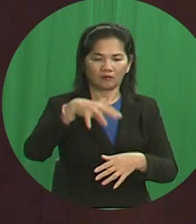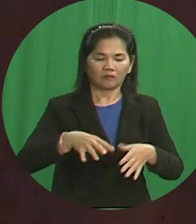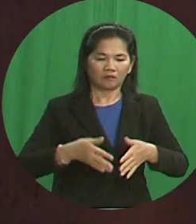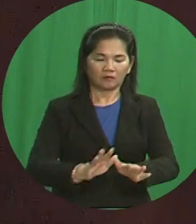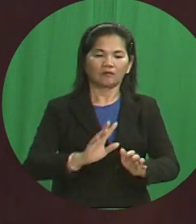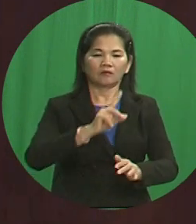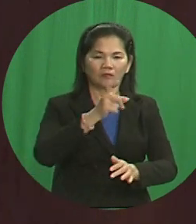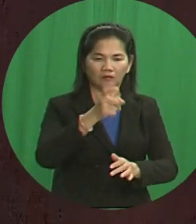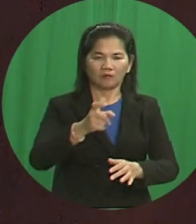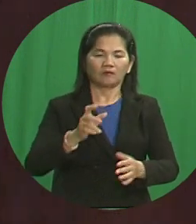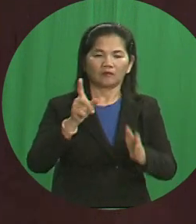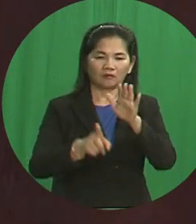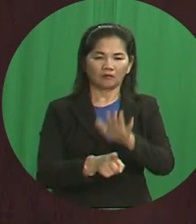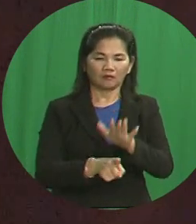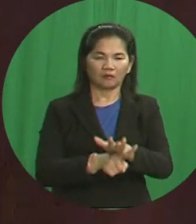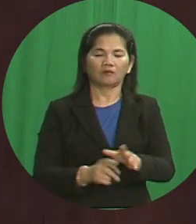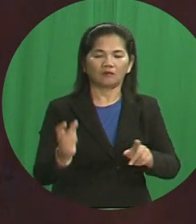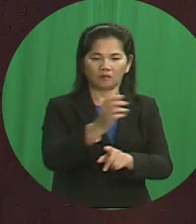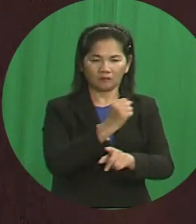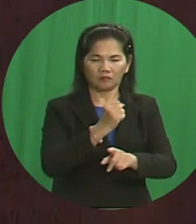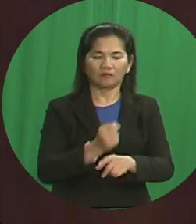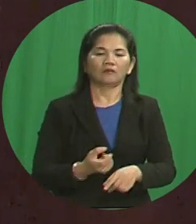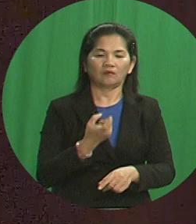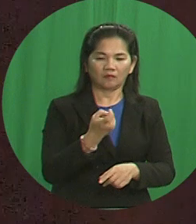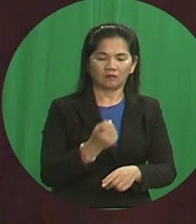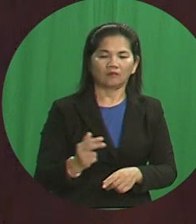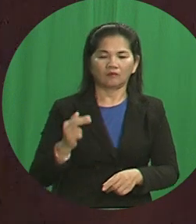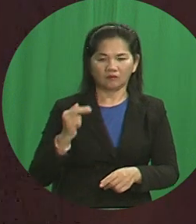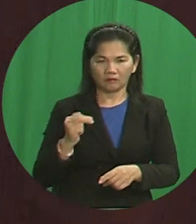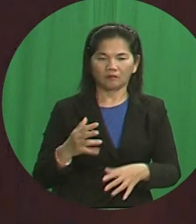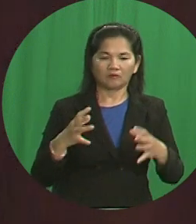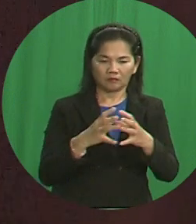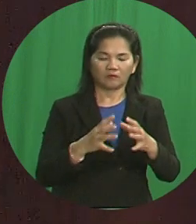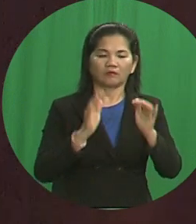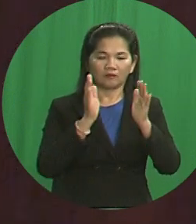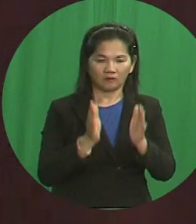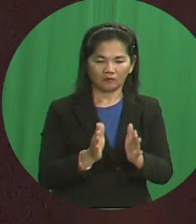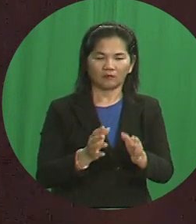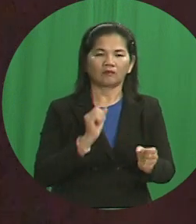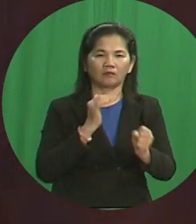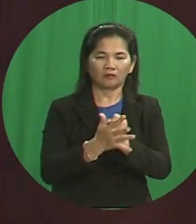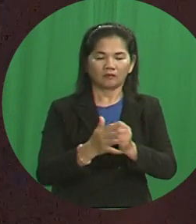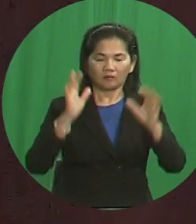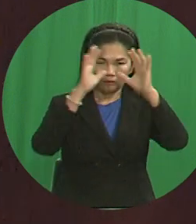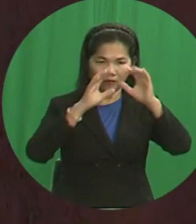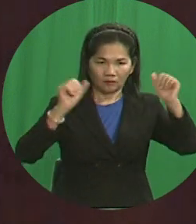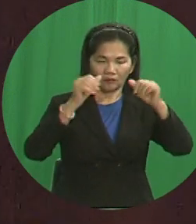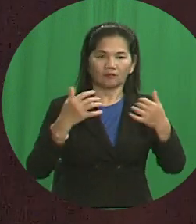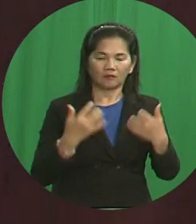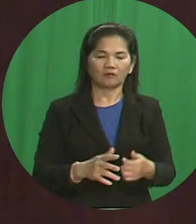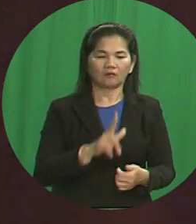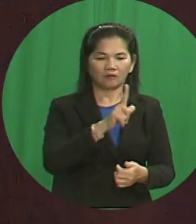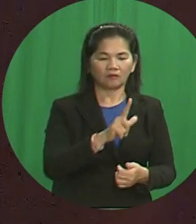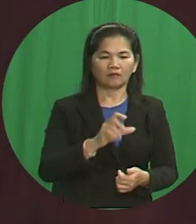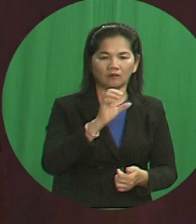សម្លាប់ការចាប់រំលោភនិងចាប់ជំរិតនៅក្នុងប្រទេសហៃទីពីសំណាក់ក្រុមជនអន្តពាលចាប់តាំងពីលោកប្រធានាធិបតី